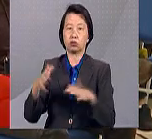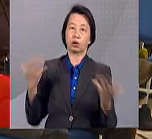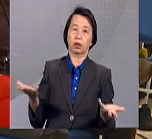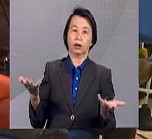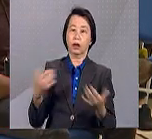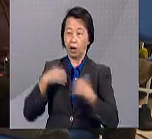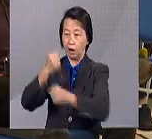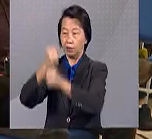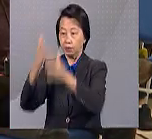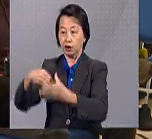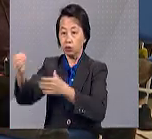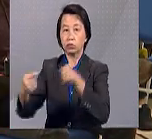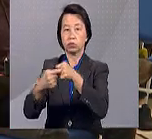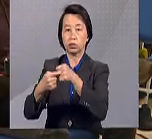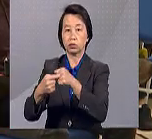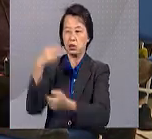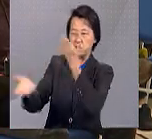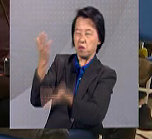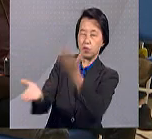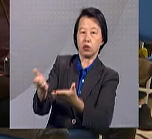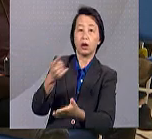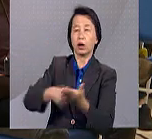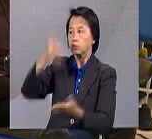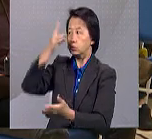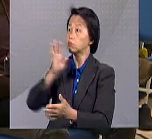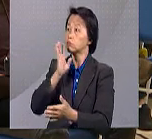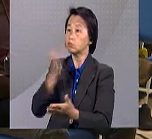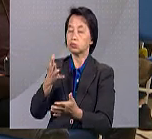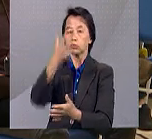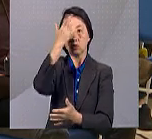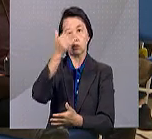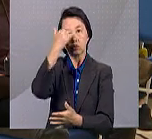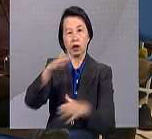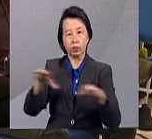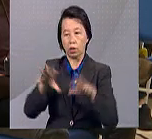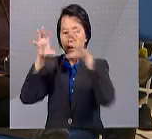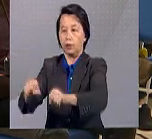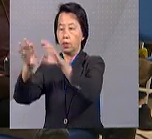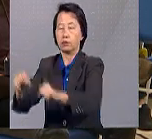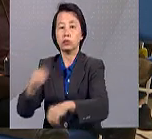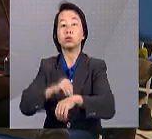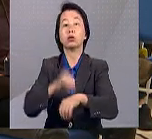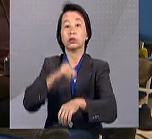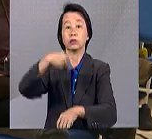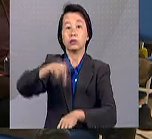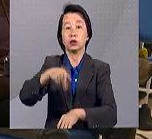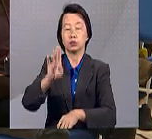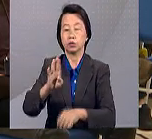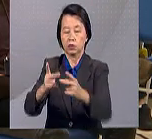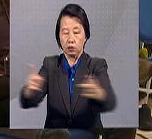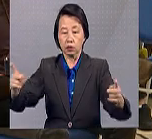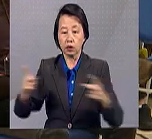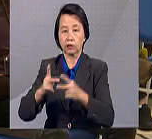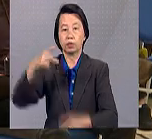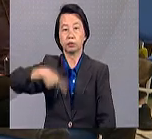malah ada pekerja asing yang didakwa dicemuh. Apa komen Datuk Sri dan kenapa perlu buat serbuan semasa PKP khususnya di